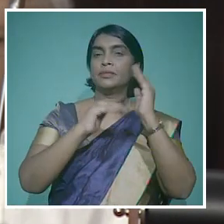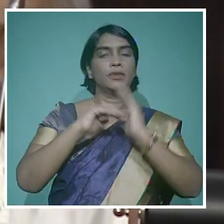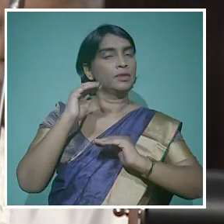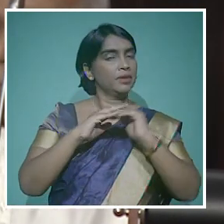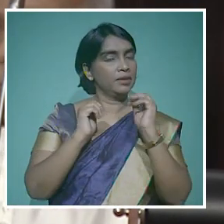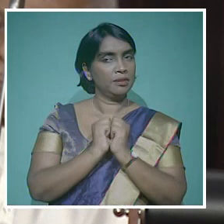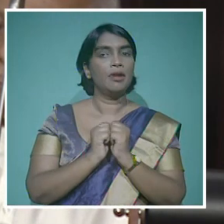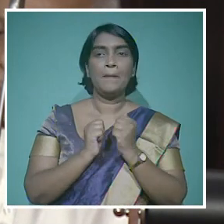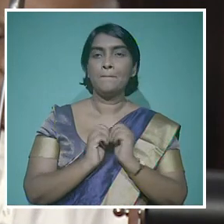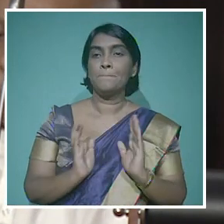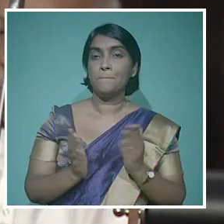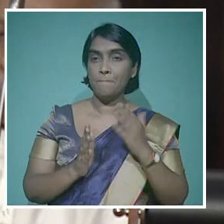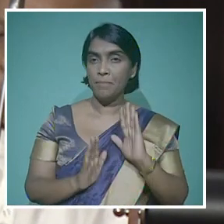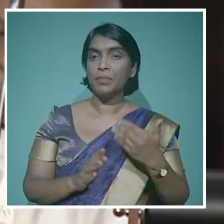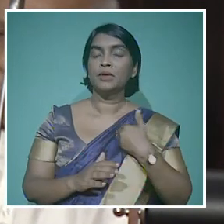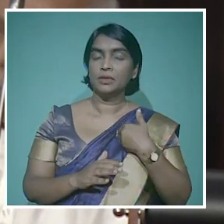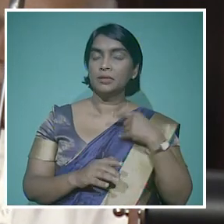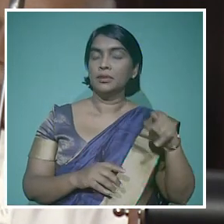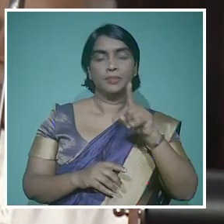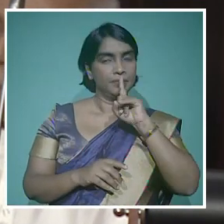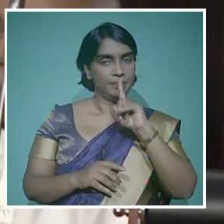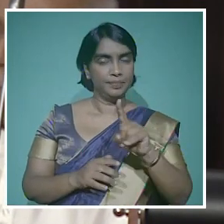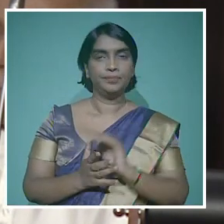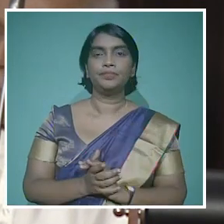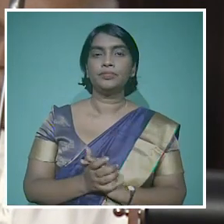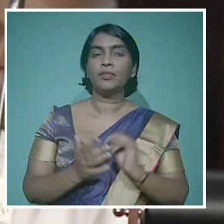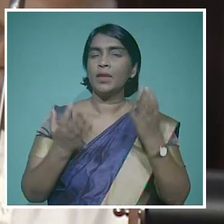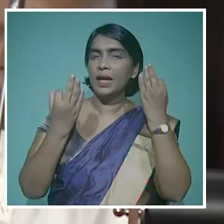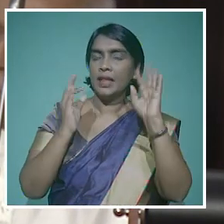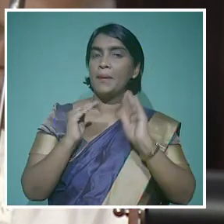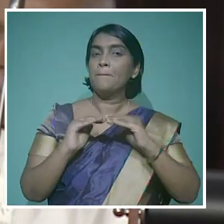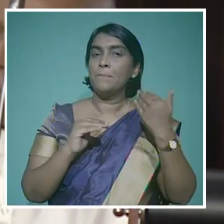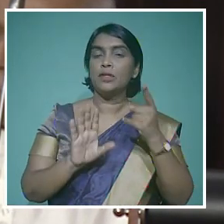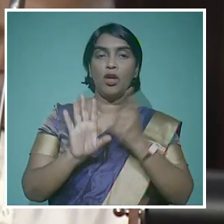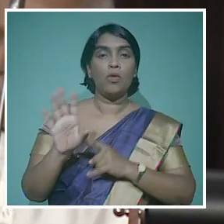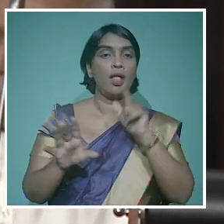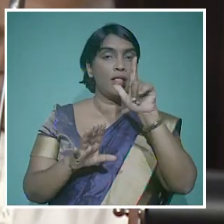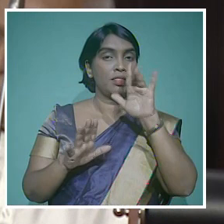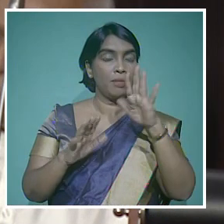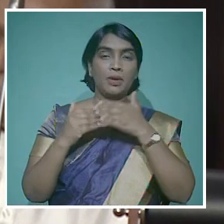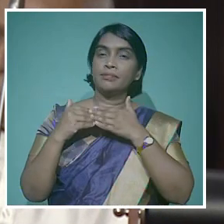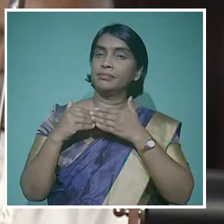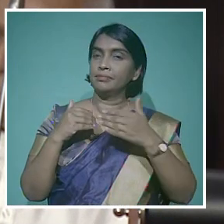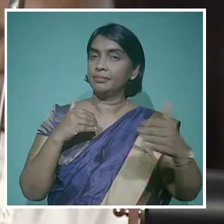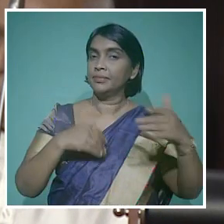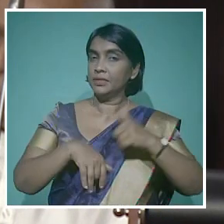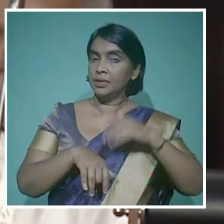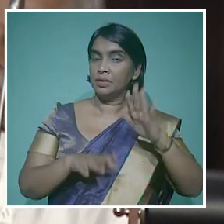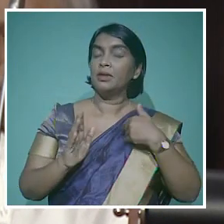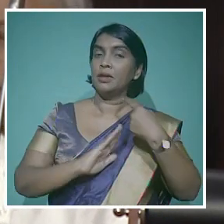ක්‍රියාවලිය ආරම්භ කරන බවත් මම එහිදී සඳහන් කරා. නිදහසින් පසුව අවුරුදු 75ක් ගෙවි යන අවස්ථාවේ